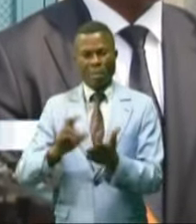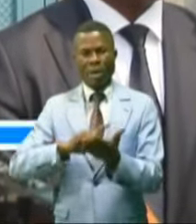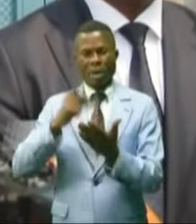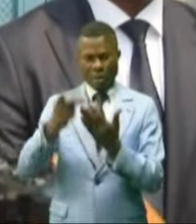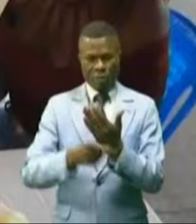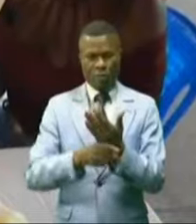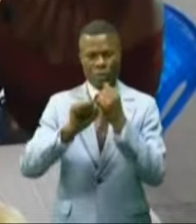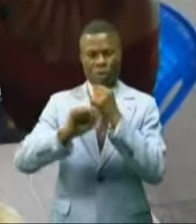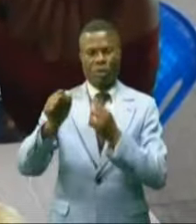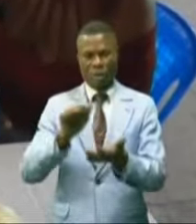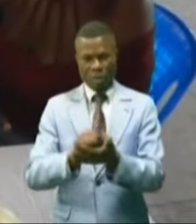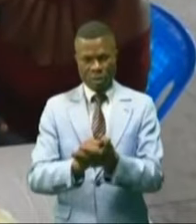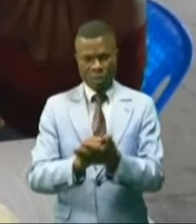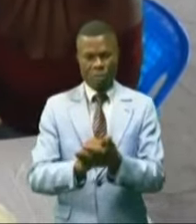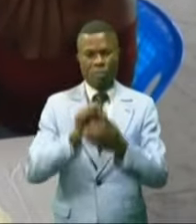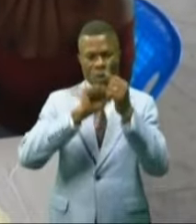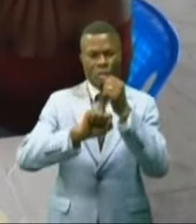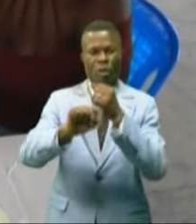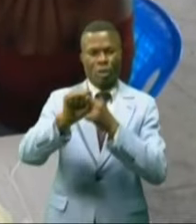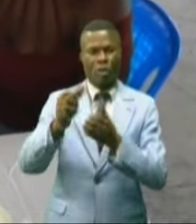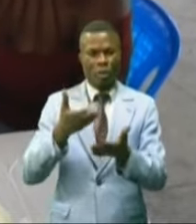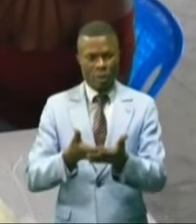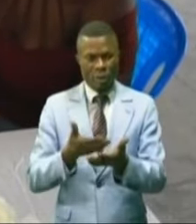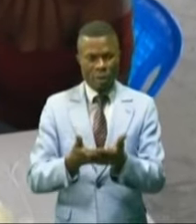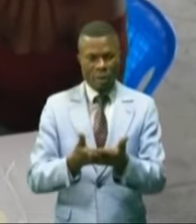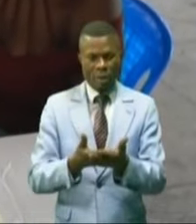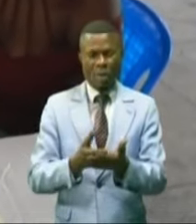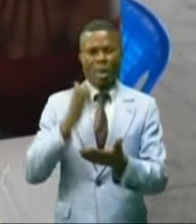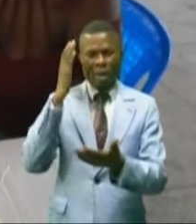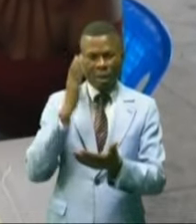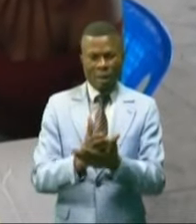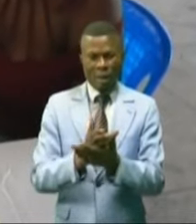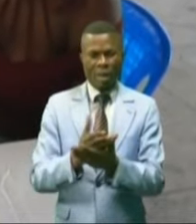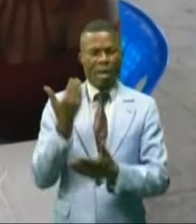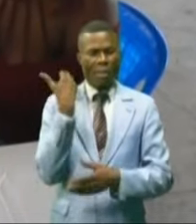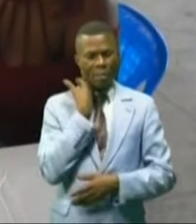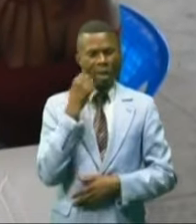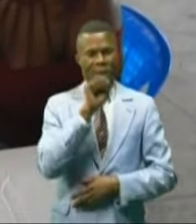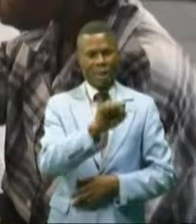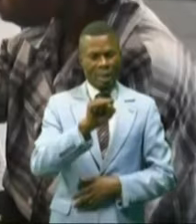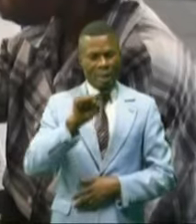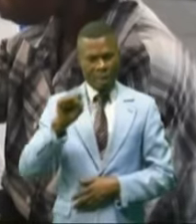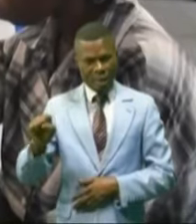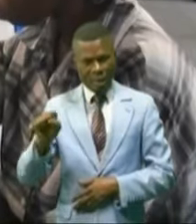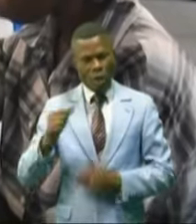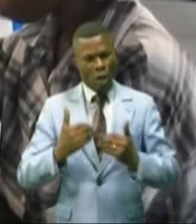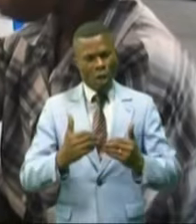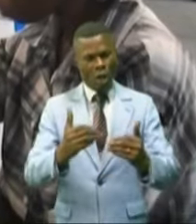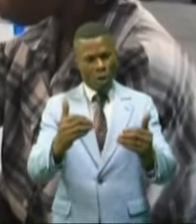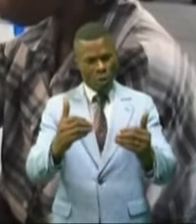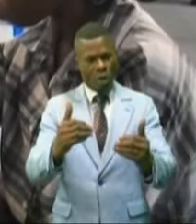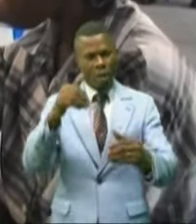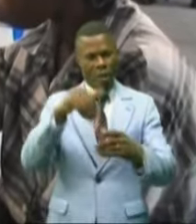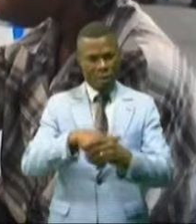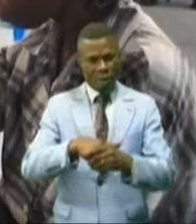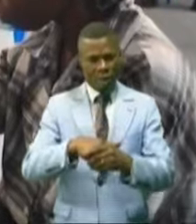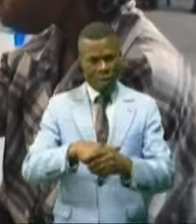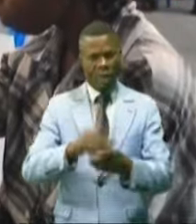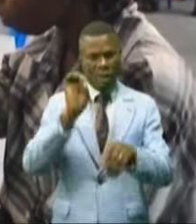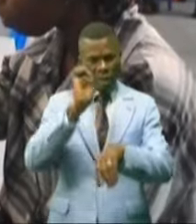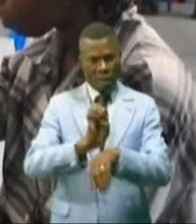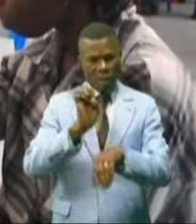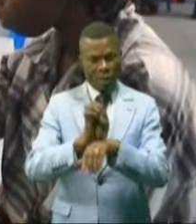dans la communauté. Cette campagne de sensibilisation, de lutte contre la drépanocytose va se poursuivre à travers les